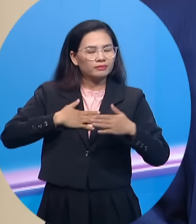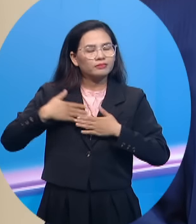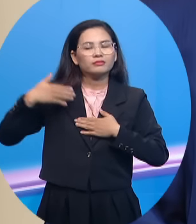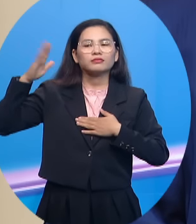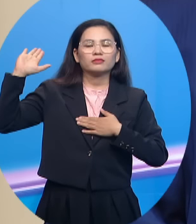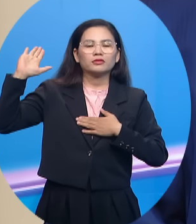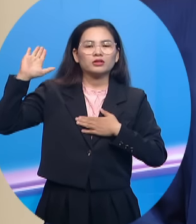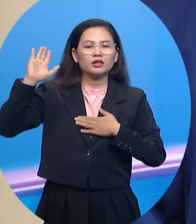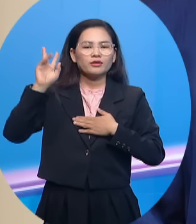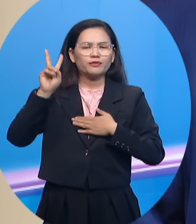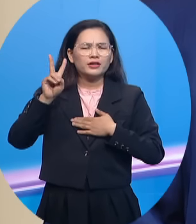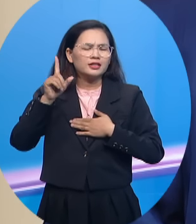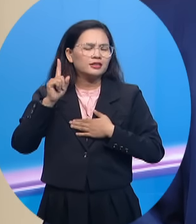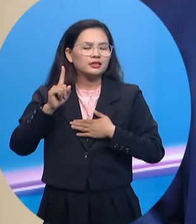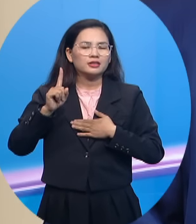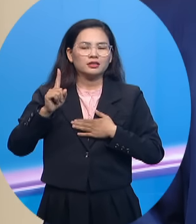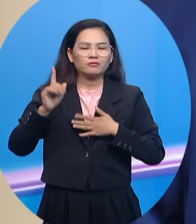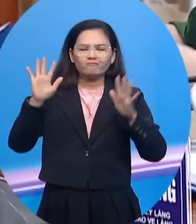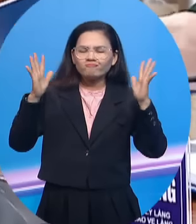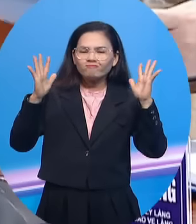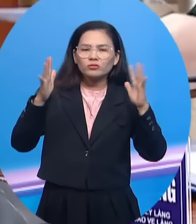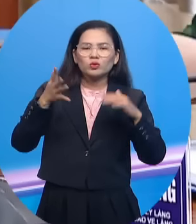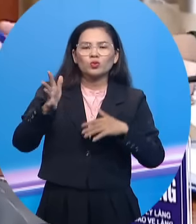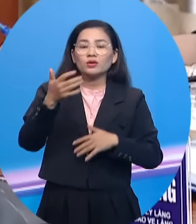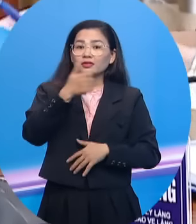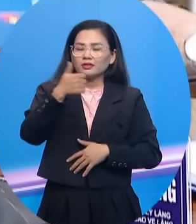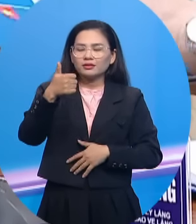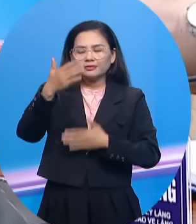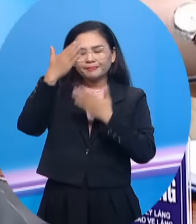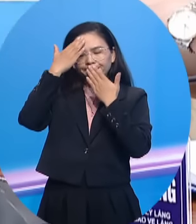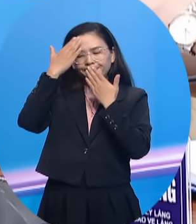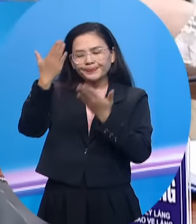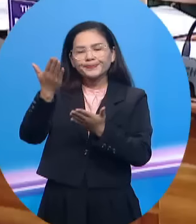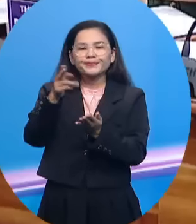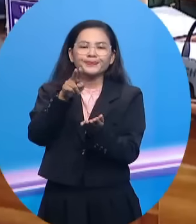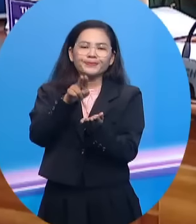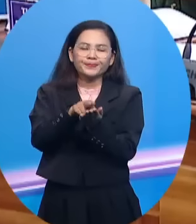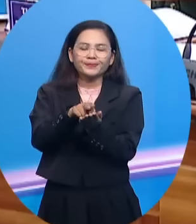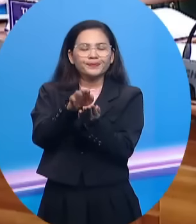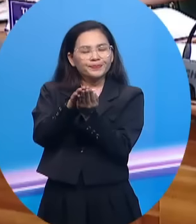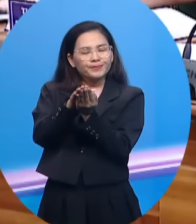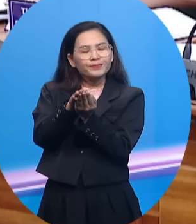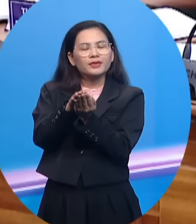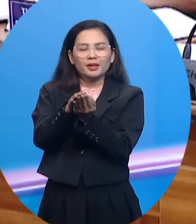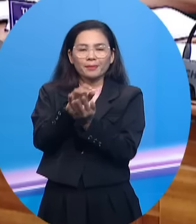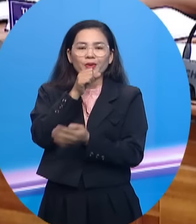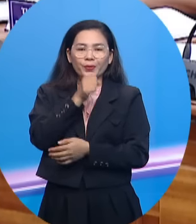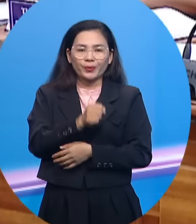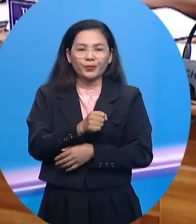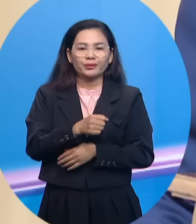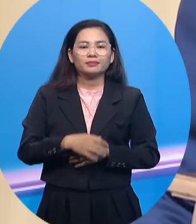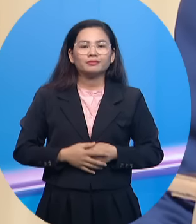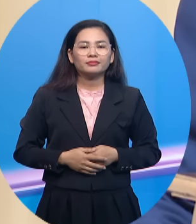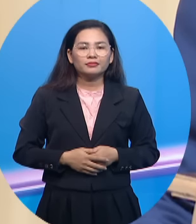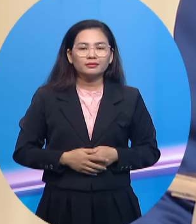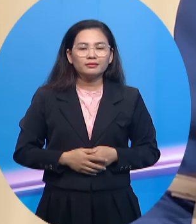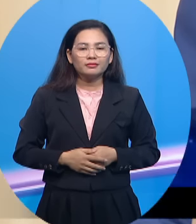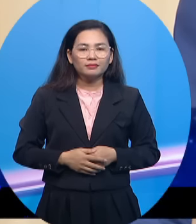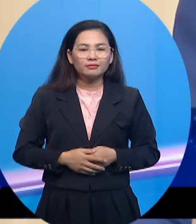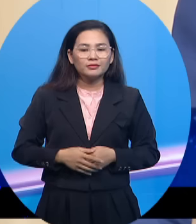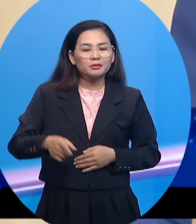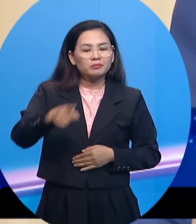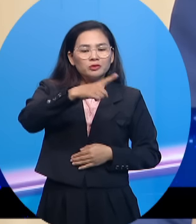là niềm vinh dự, tự hào, thể hiện tình cảm của nhân dân ta đối với Chủ tịch Hồ Chí Minh và truyền thống lịch sử dân tộc. Trên tinh thần